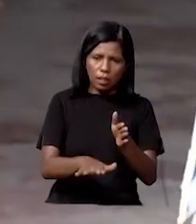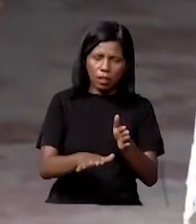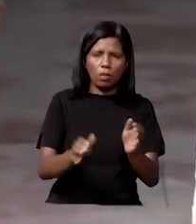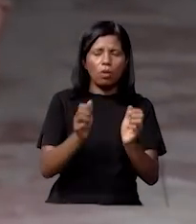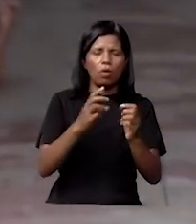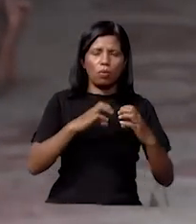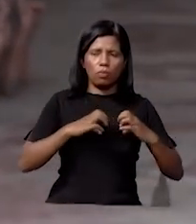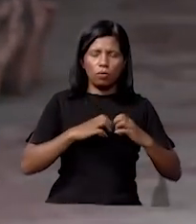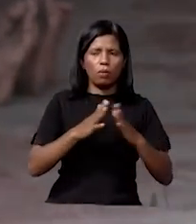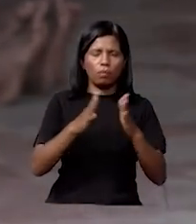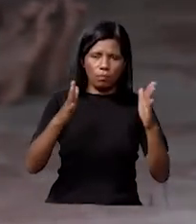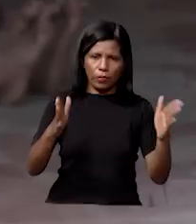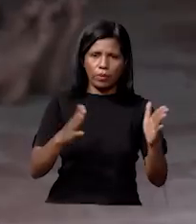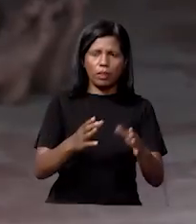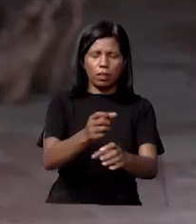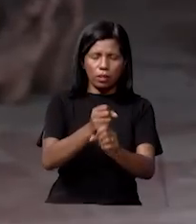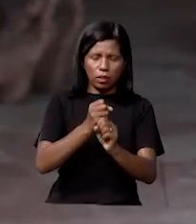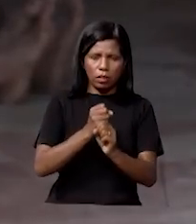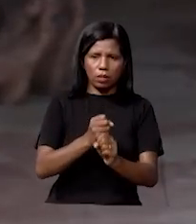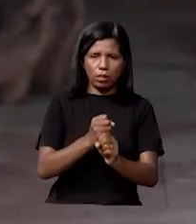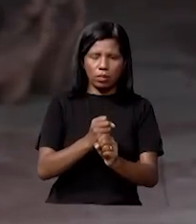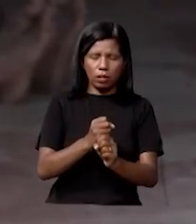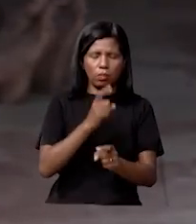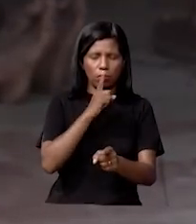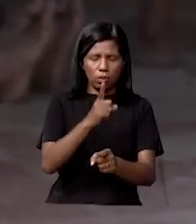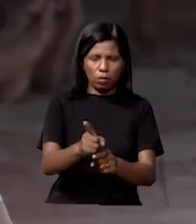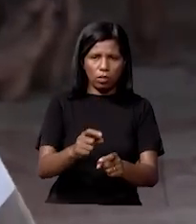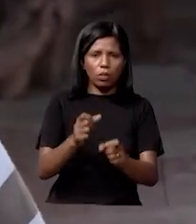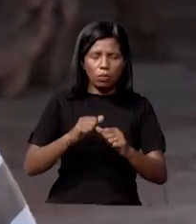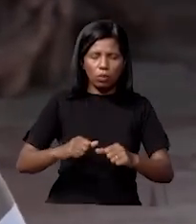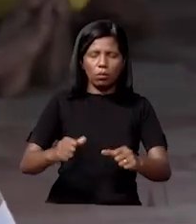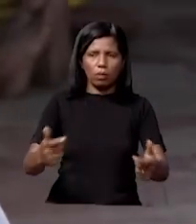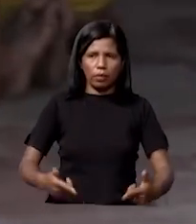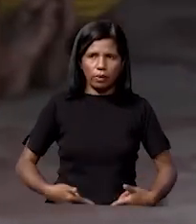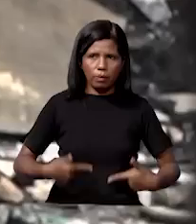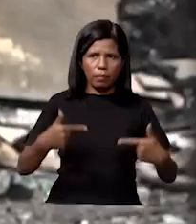bot rogaya simu realidade ne ho dihalau na fatin nya moris.